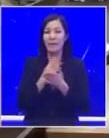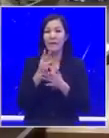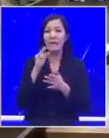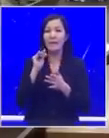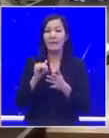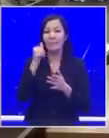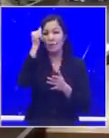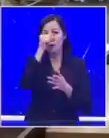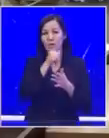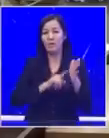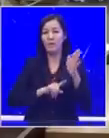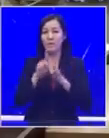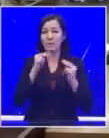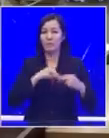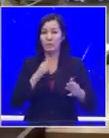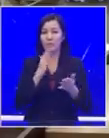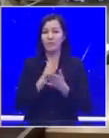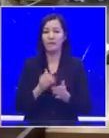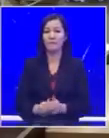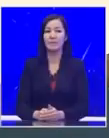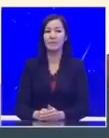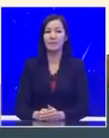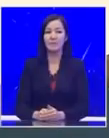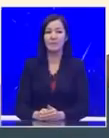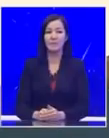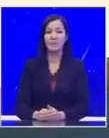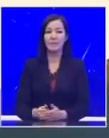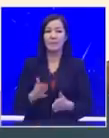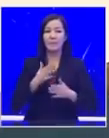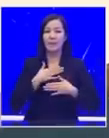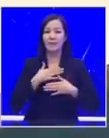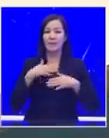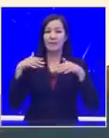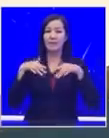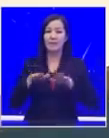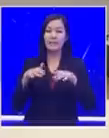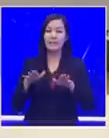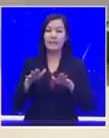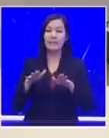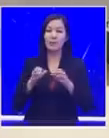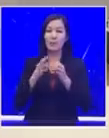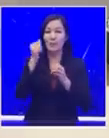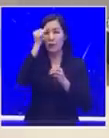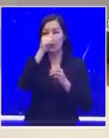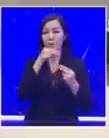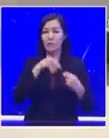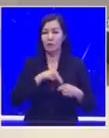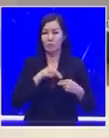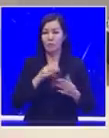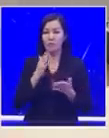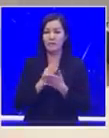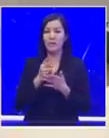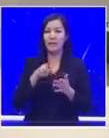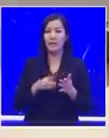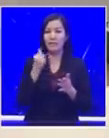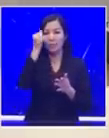2000-ші жылдан бастап жұмыс істеп келеміз. Мен осы тігін цехында жұмыс жасап жатқаныма 15 жыл болды. Бұл тігін цехы